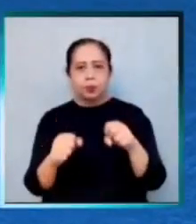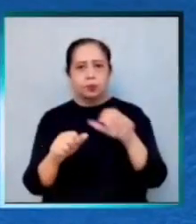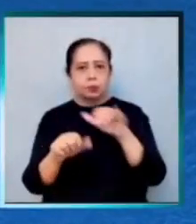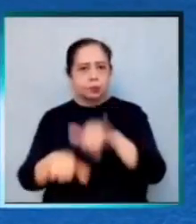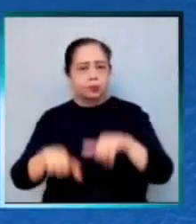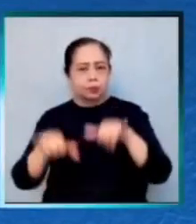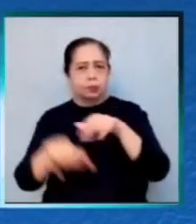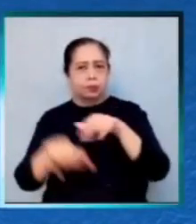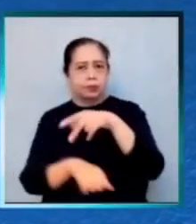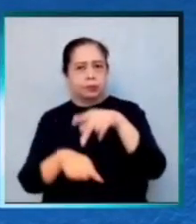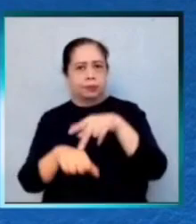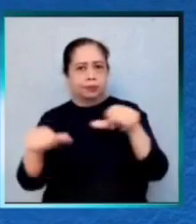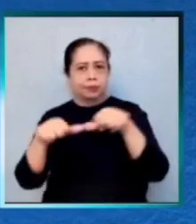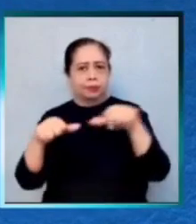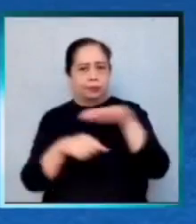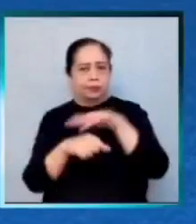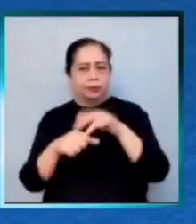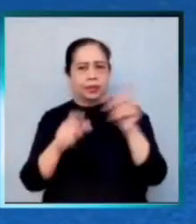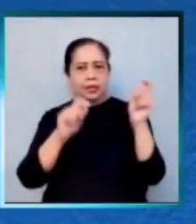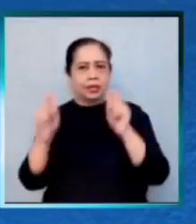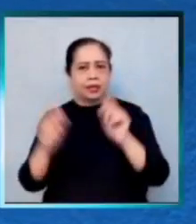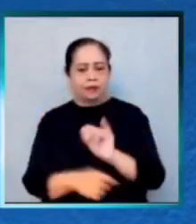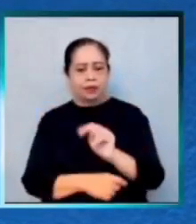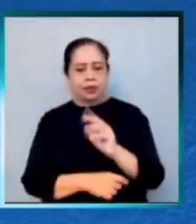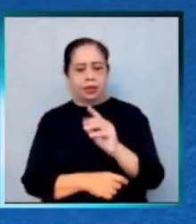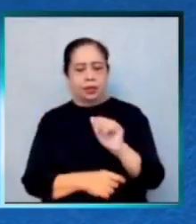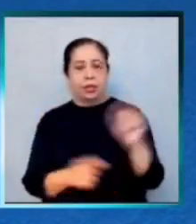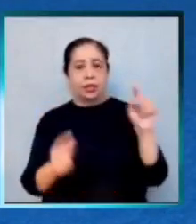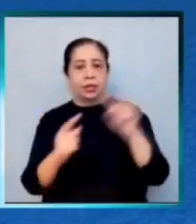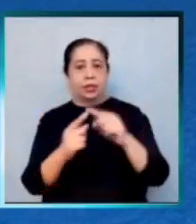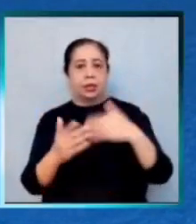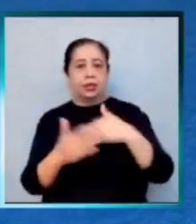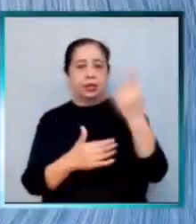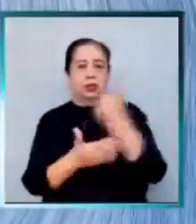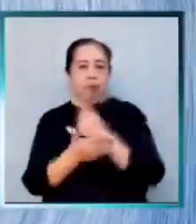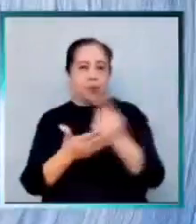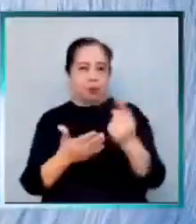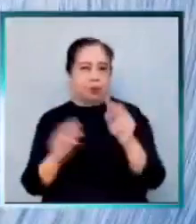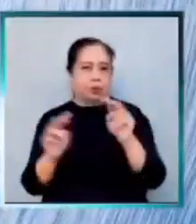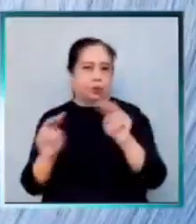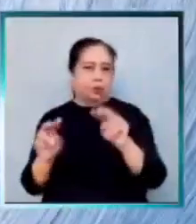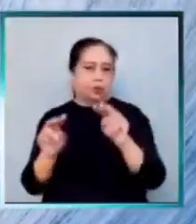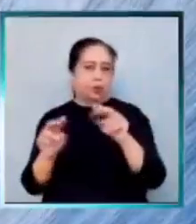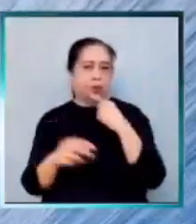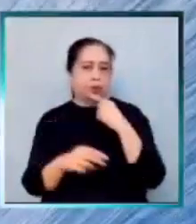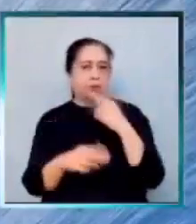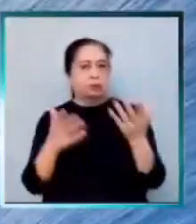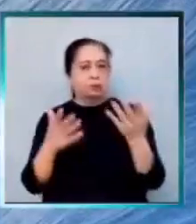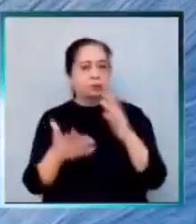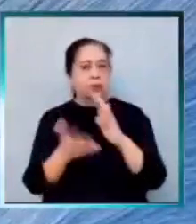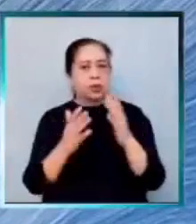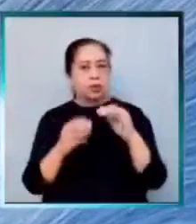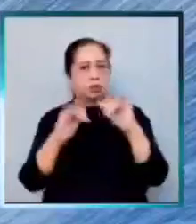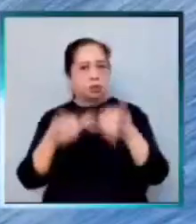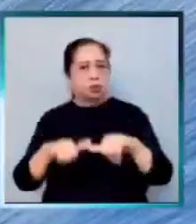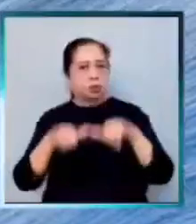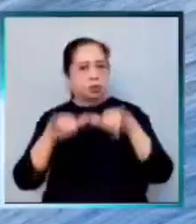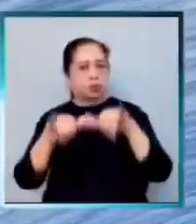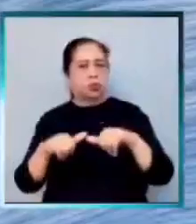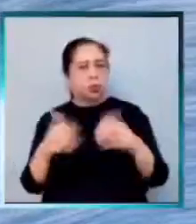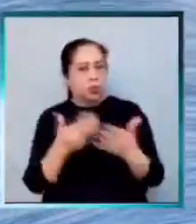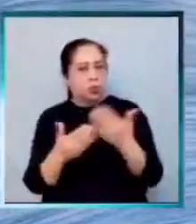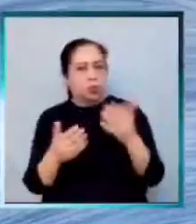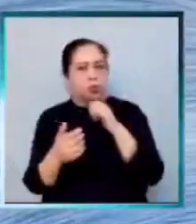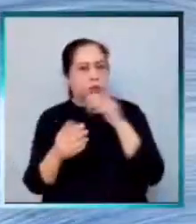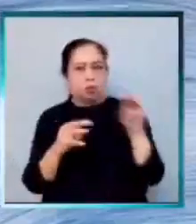ang bagyong Inday hanggang sa susunod na linggo. Sa wind forecast ng Metro Weather, magiging stationary o halos hindi gagalaw ang